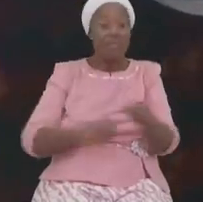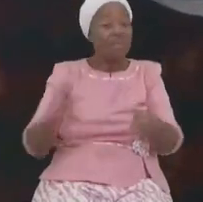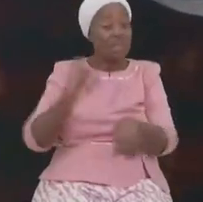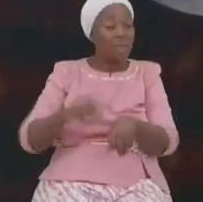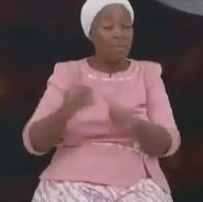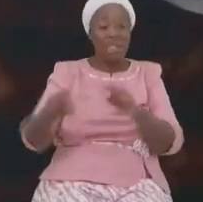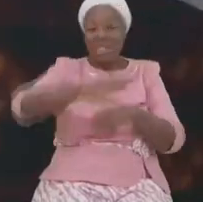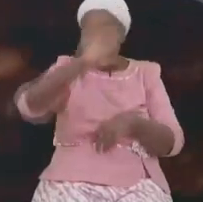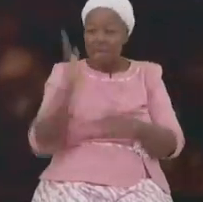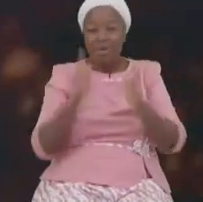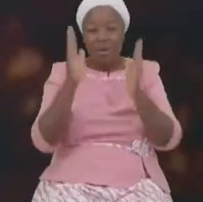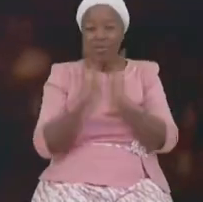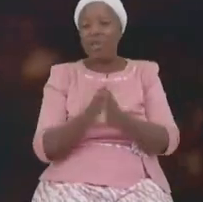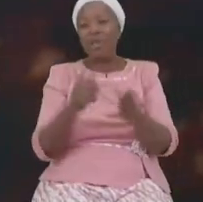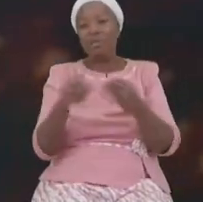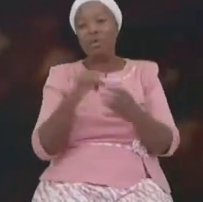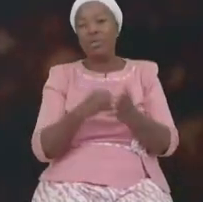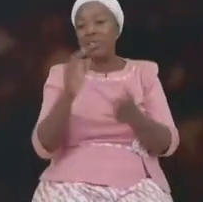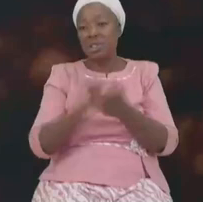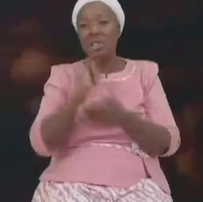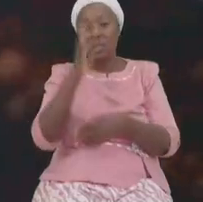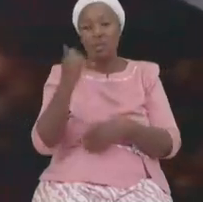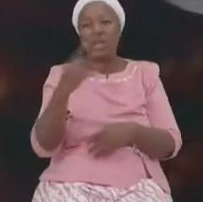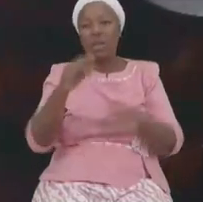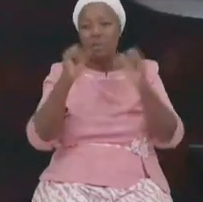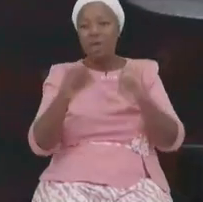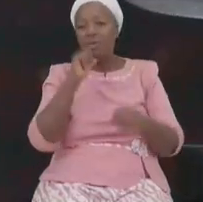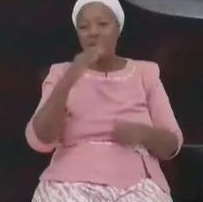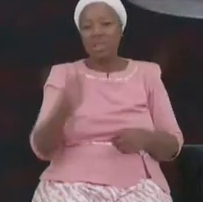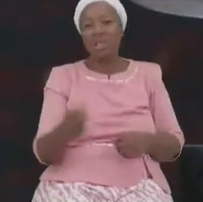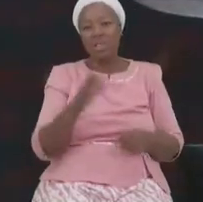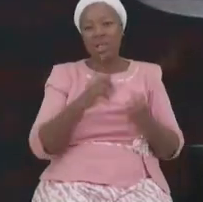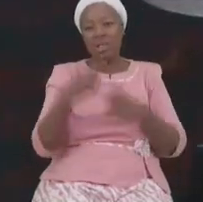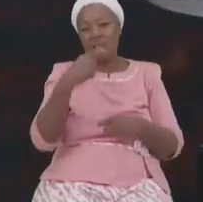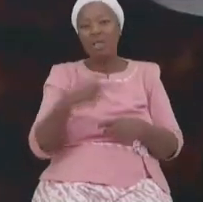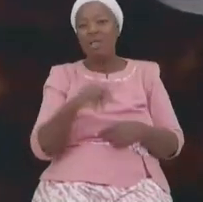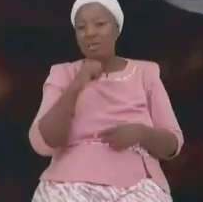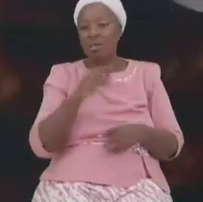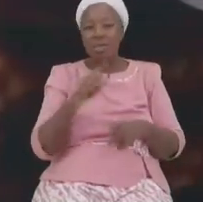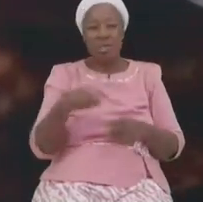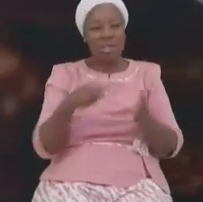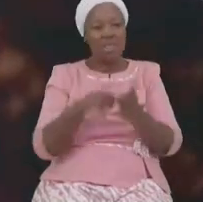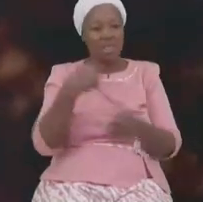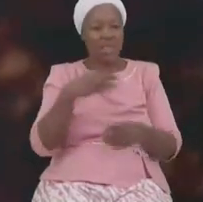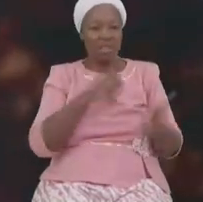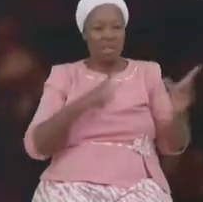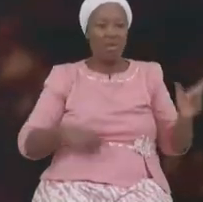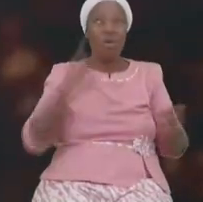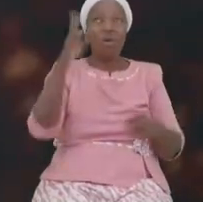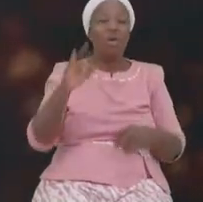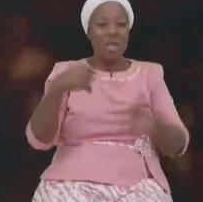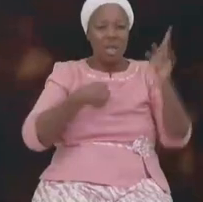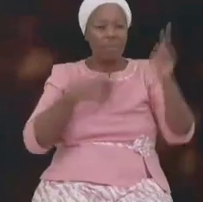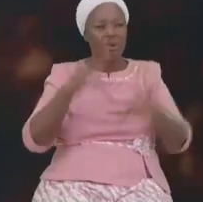prie jamais à ce sujet. C'est pourquoi la puissance n'est pas là. Il dit, ainsi parle l'Éternel, voici encore sur